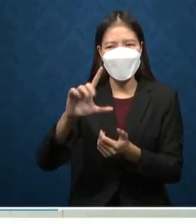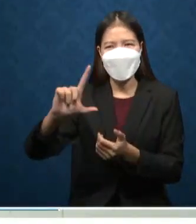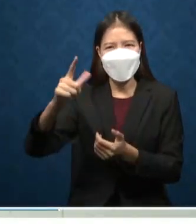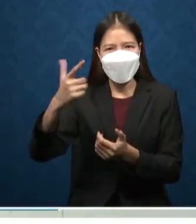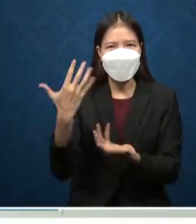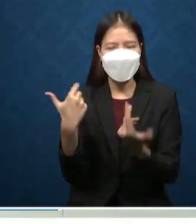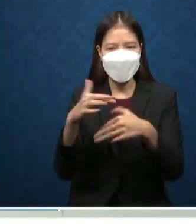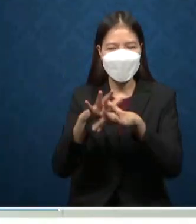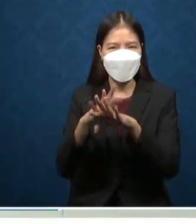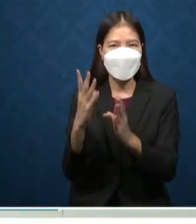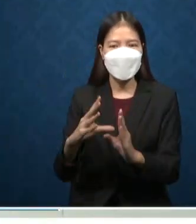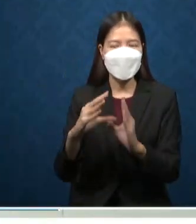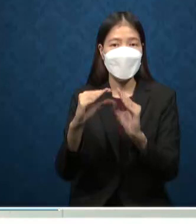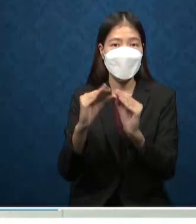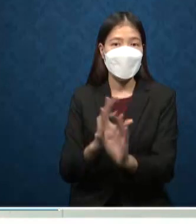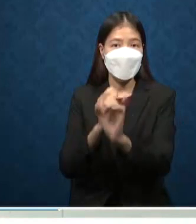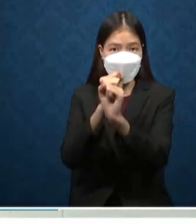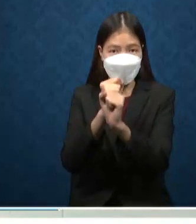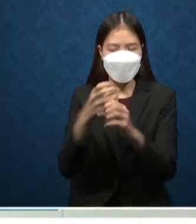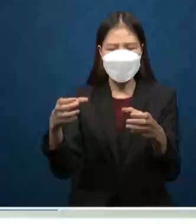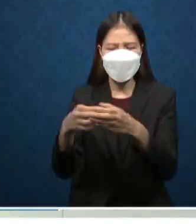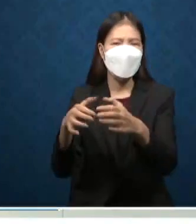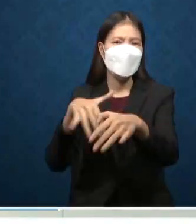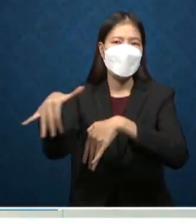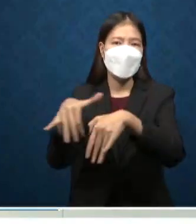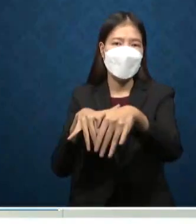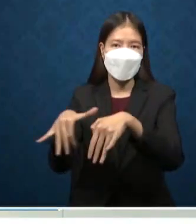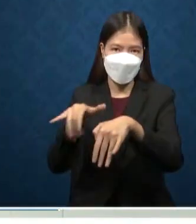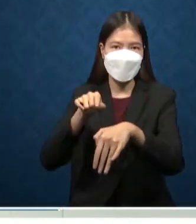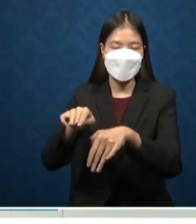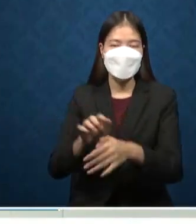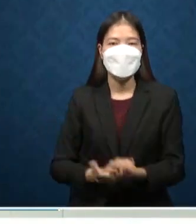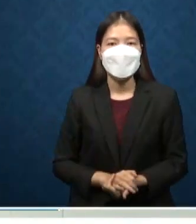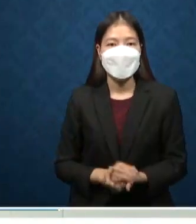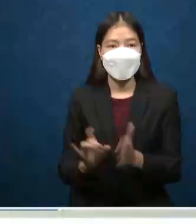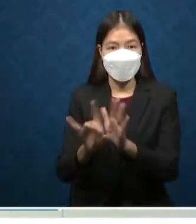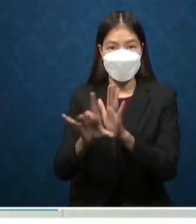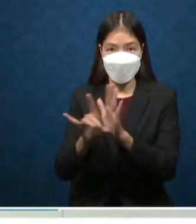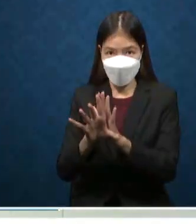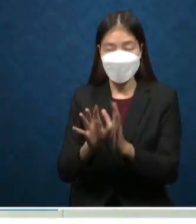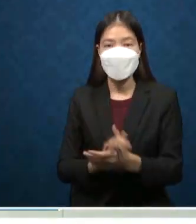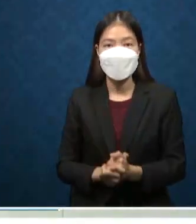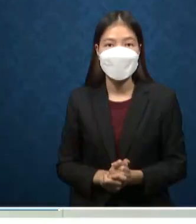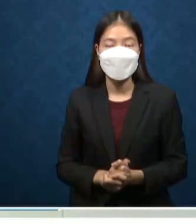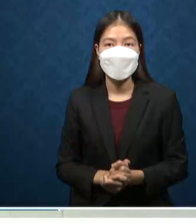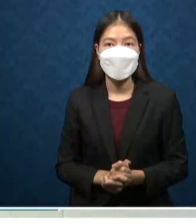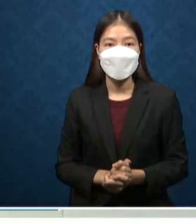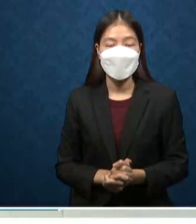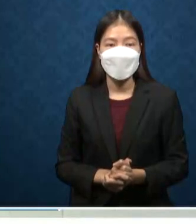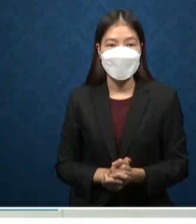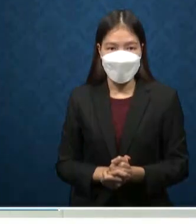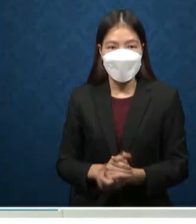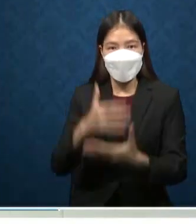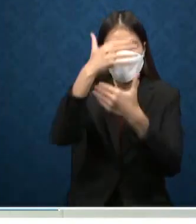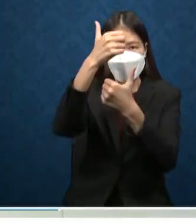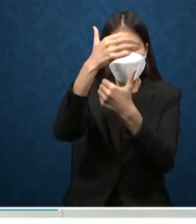ร่วมกับคุณชาติพันธุ์กลุ่มนี้โดยตรงนะครับแต่เนื้อสิ่งใดสุดท้ายต้องกลับไปที่อาจารย์หมออมพลพูดก็คือว่าเราสนใจ